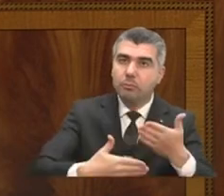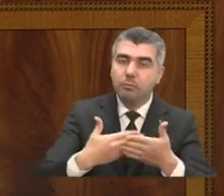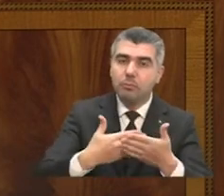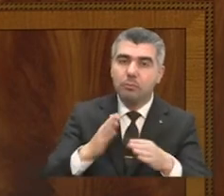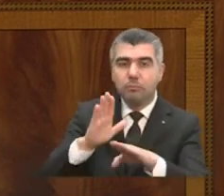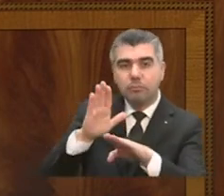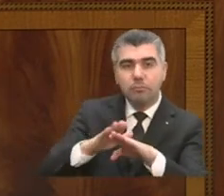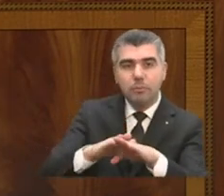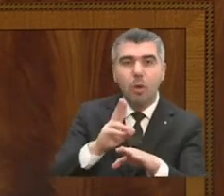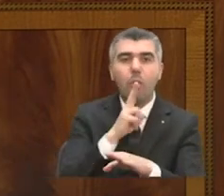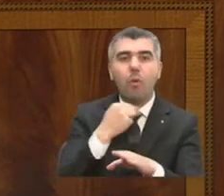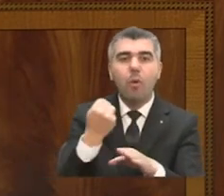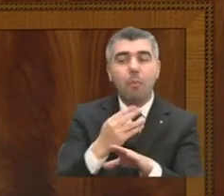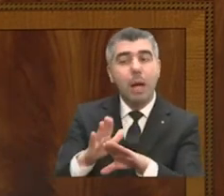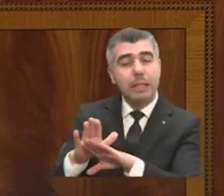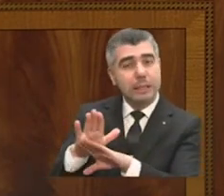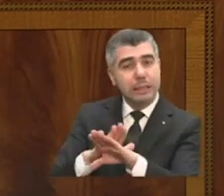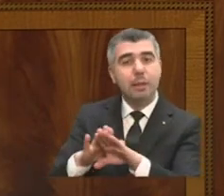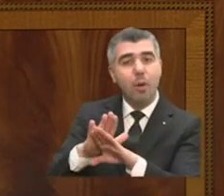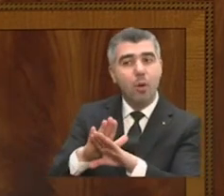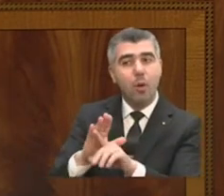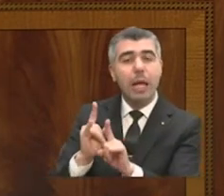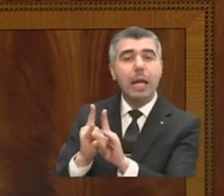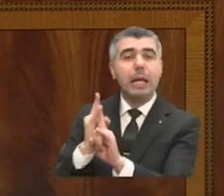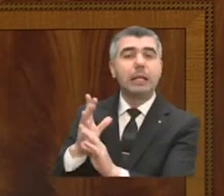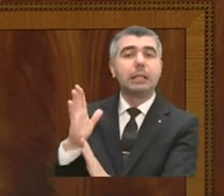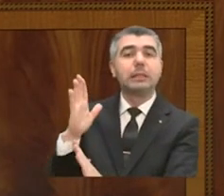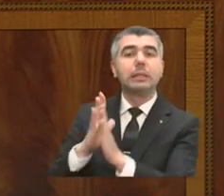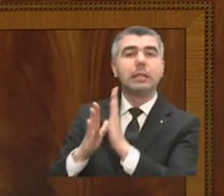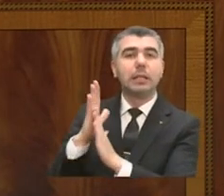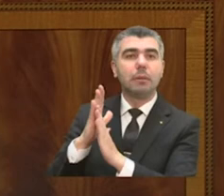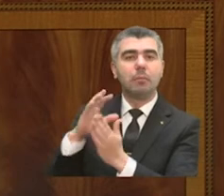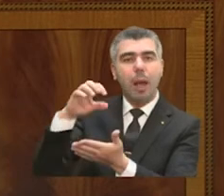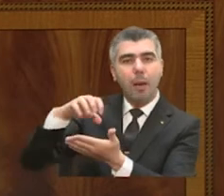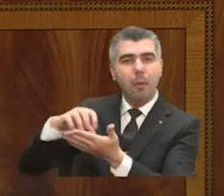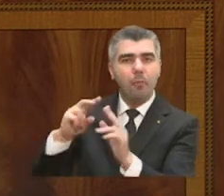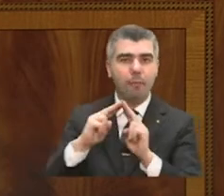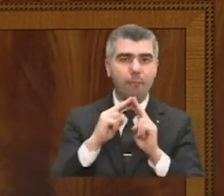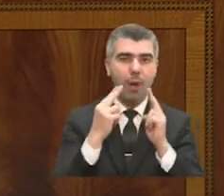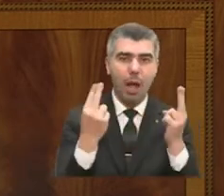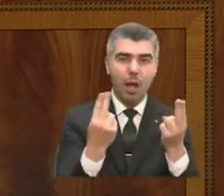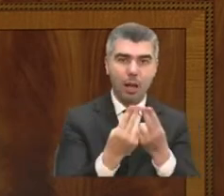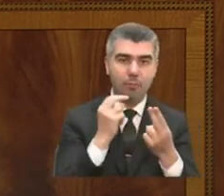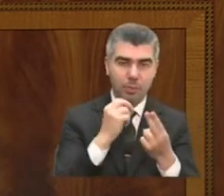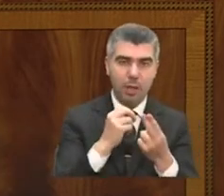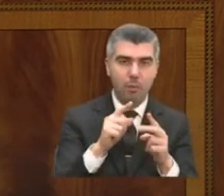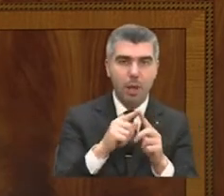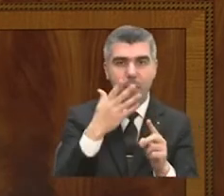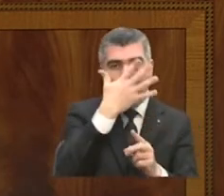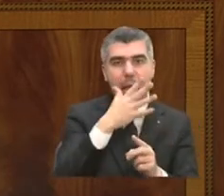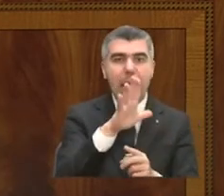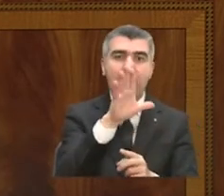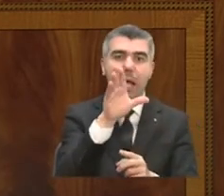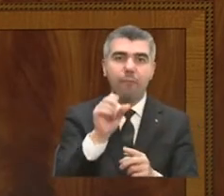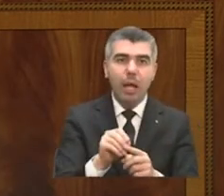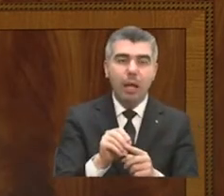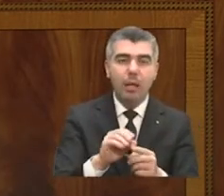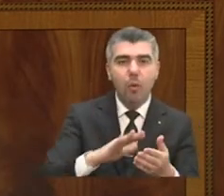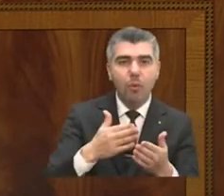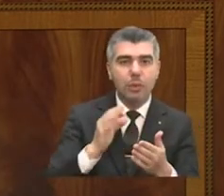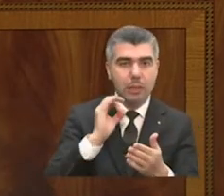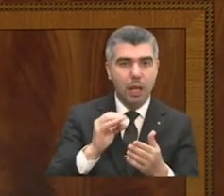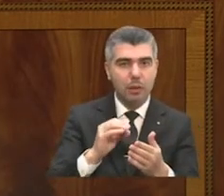Tue les humains. Donc, il aurait fallu peut-être inciter vos États à s'excuser et